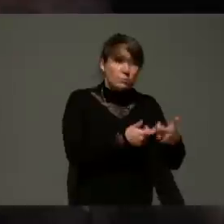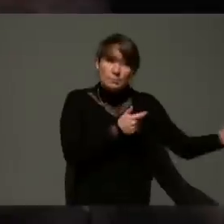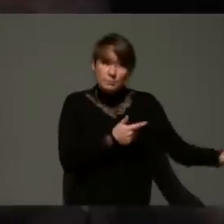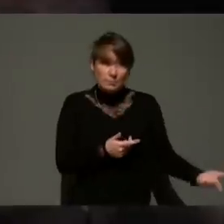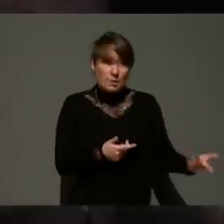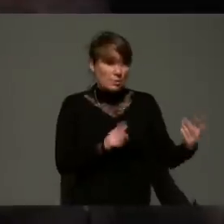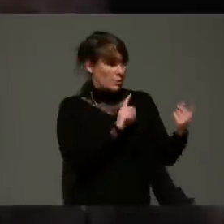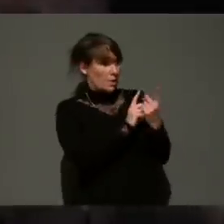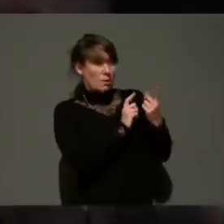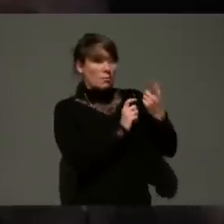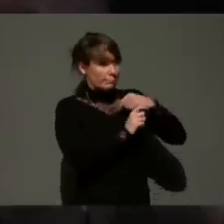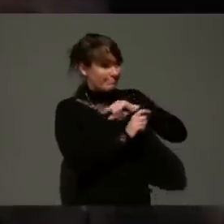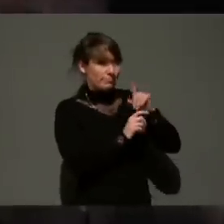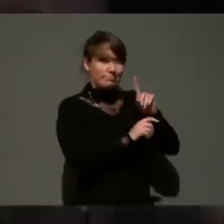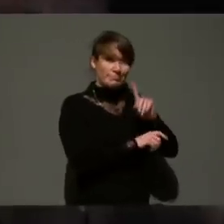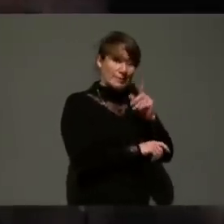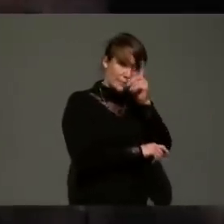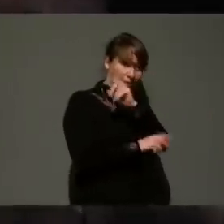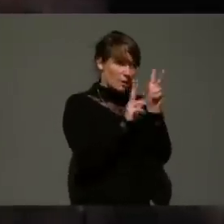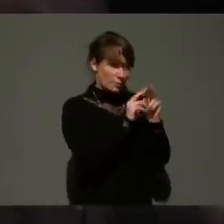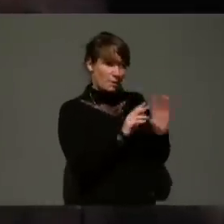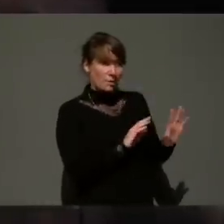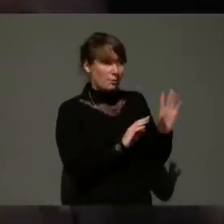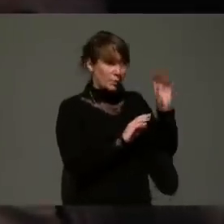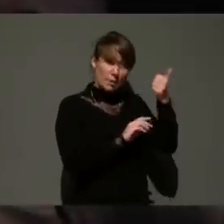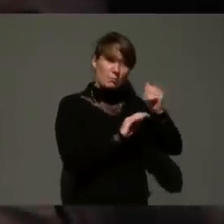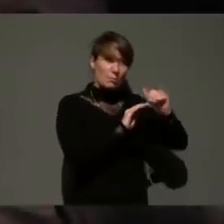de leur expliquer à ce moment-là que la première des choses, ça va être de s'arrêter.